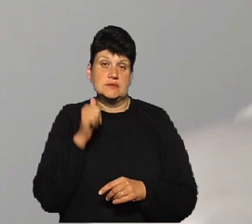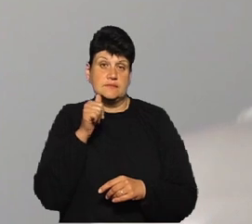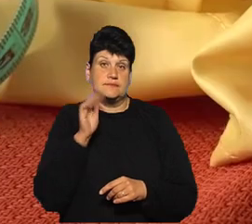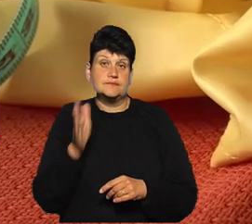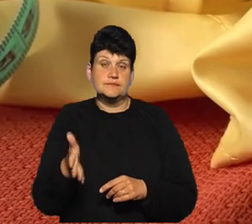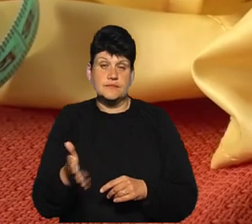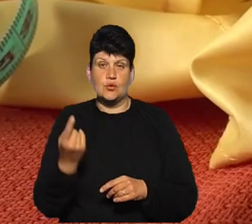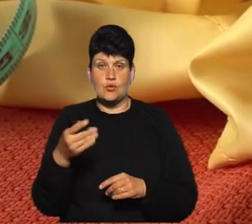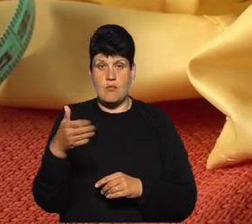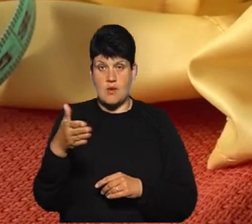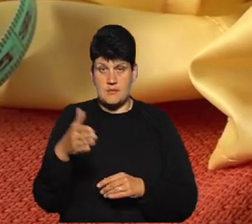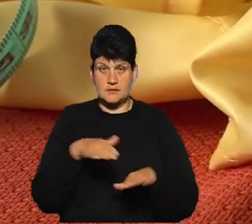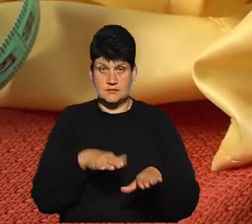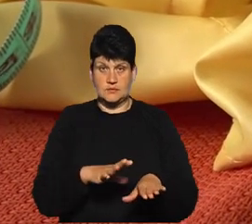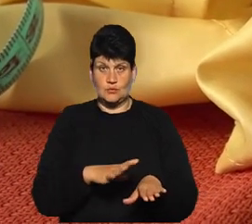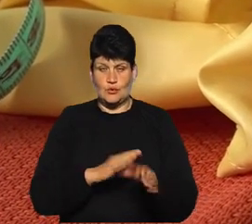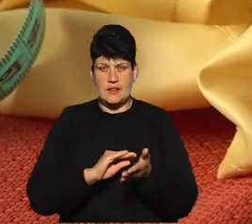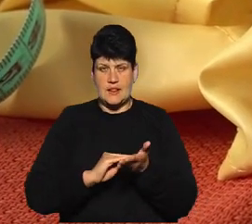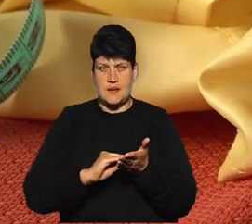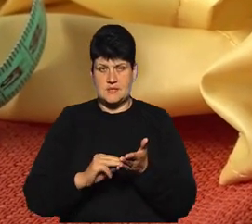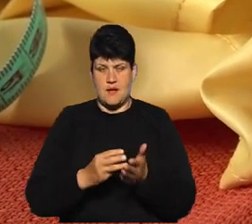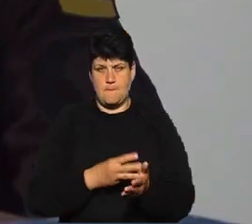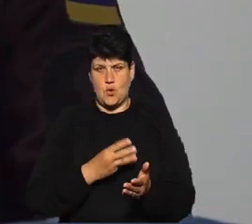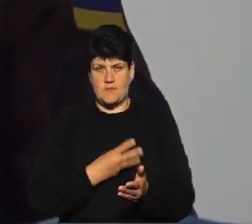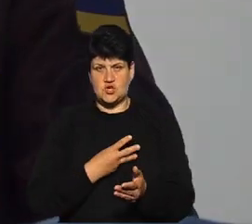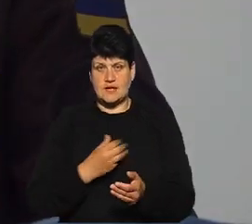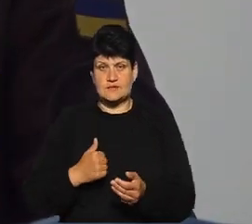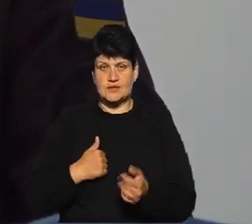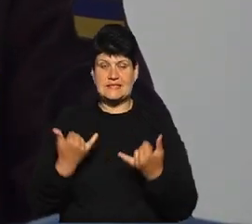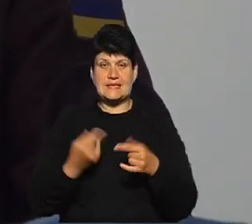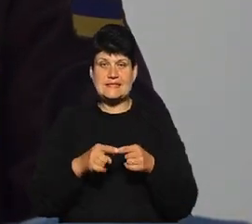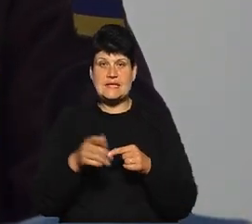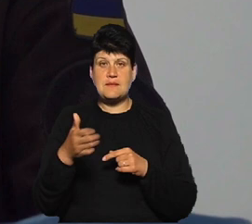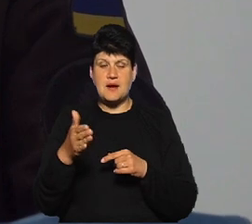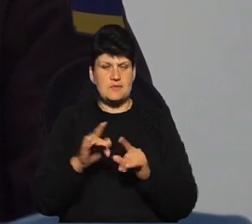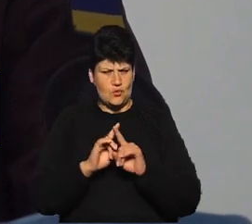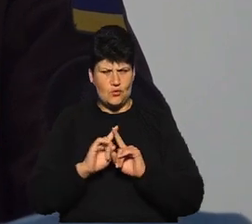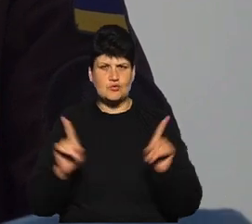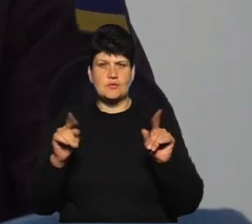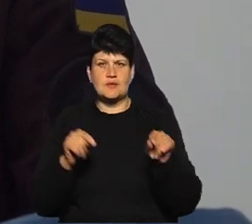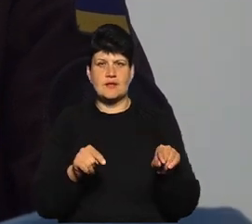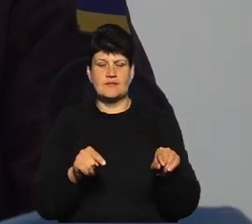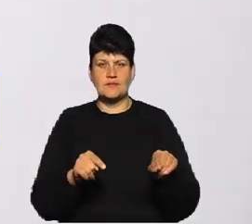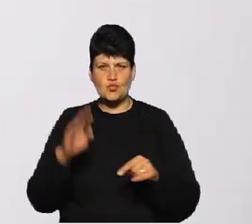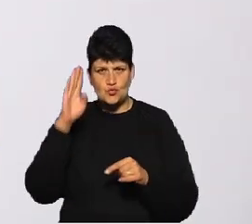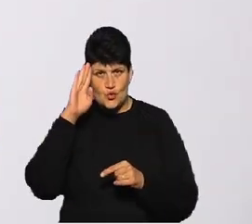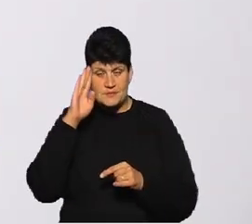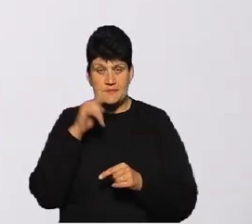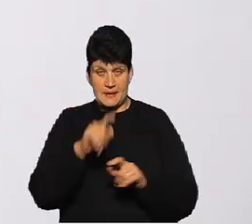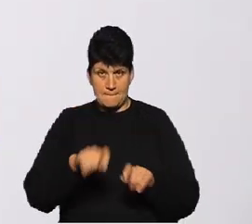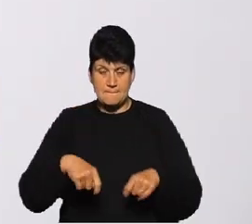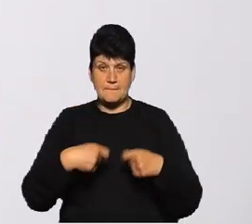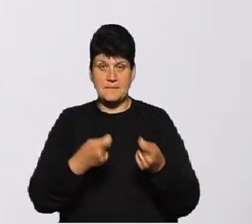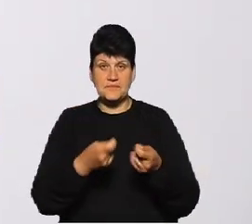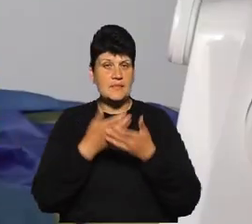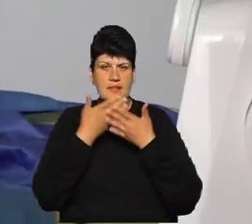з прапорів, які пошила, написала побажання військовим. Каже, зараз цей прапор особливий для неї, адже з хлопцями, яким його передала,